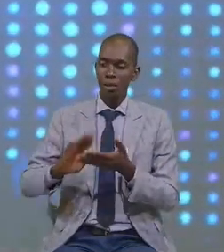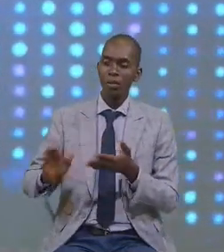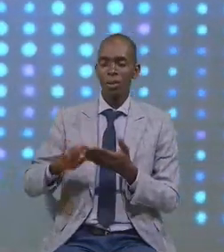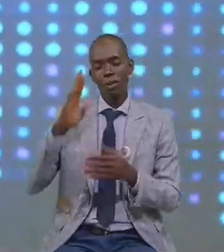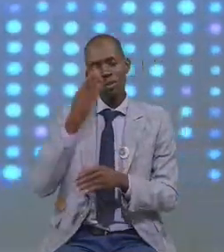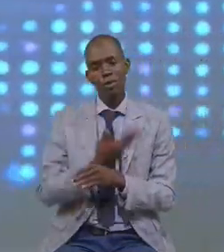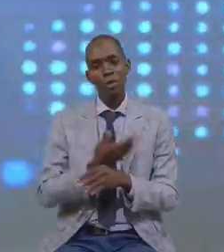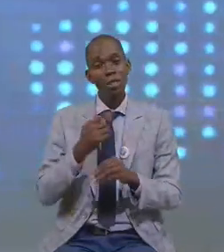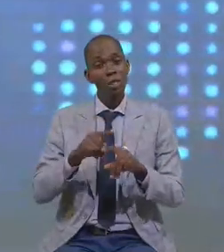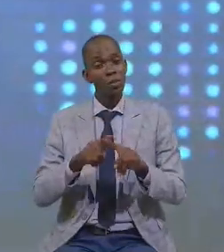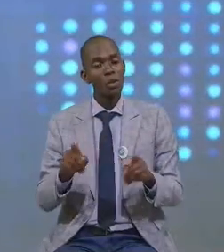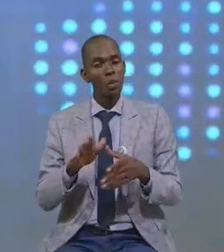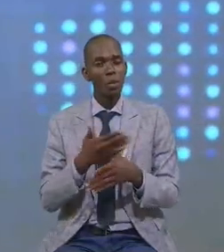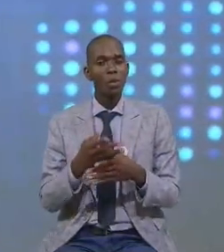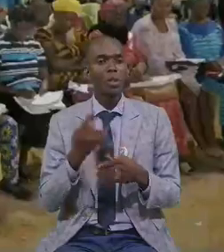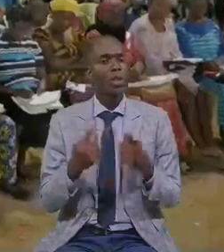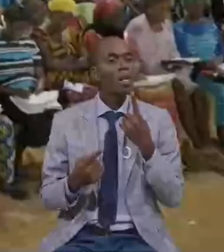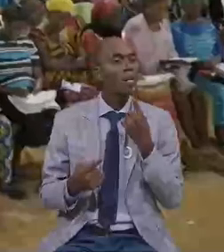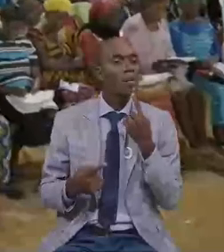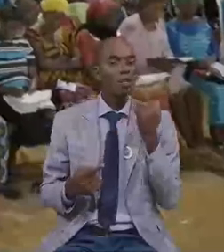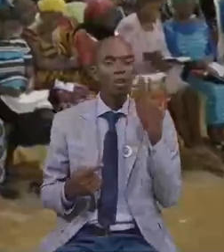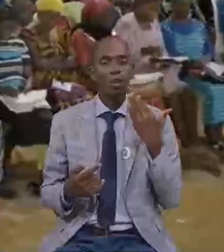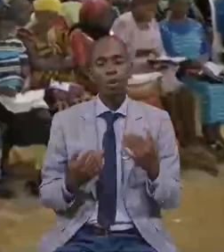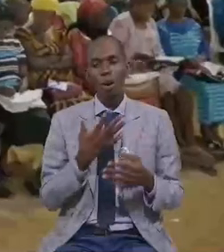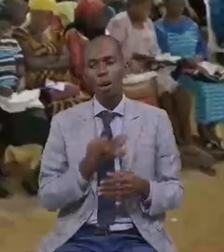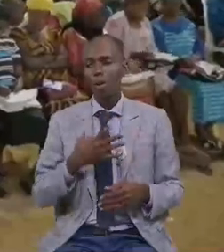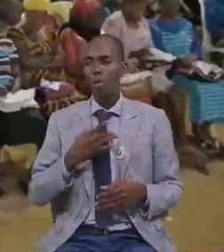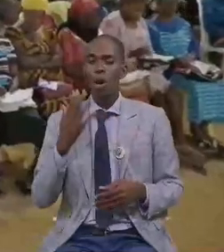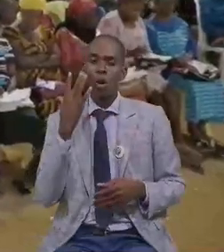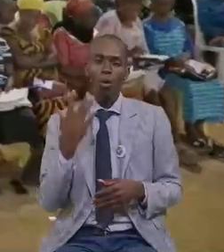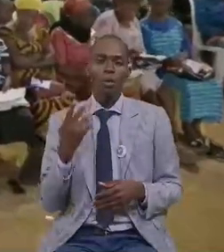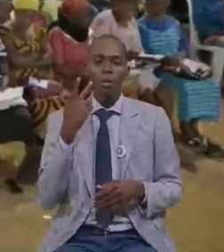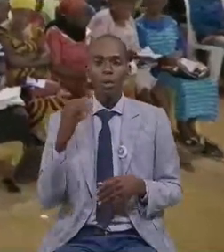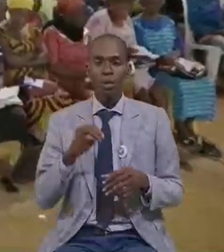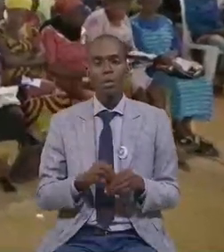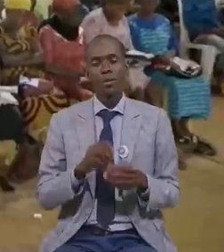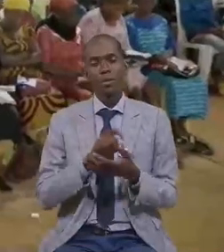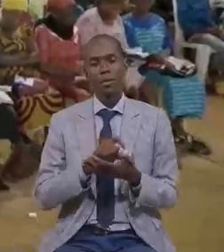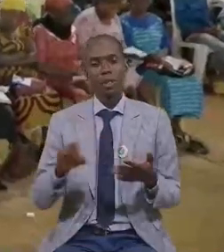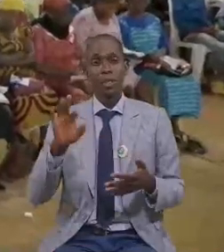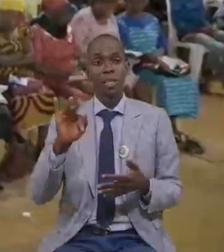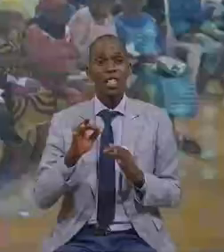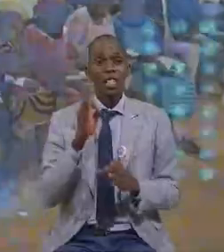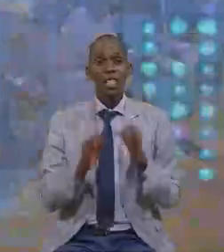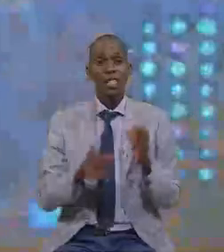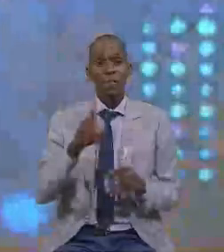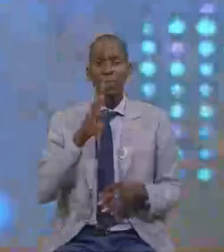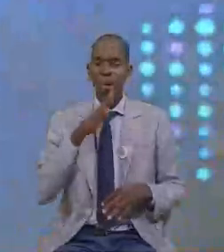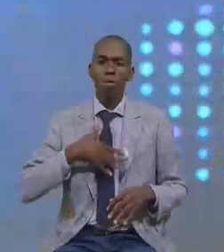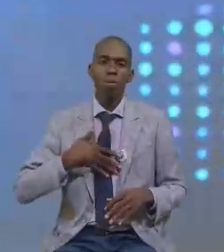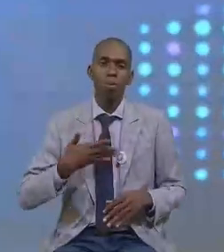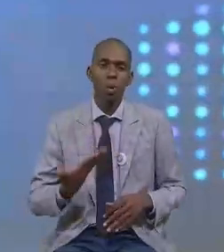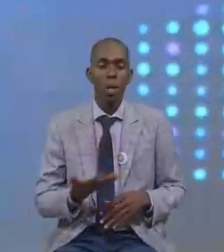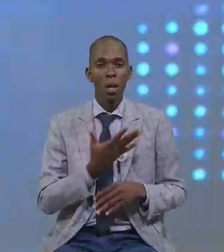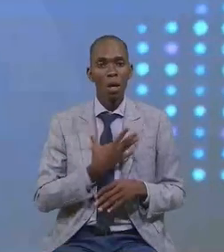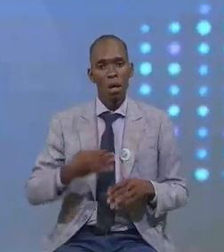entre le rouge et le blanc. Voilà le verset 19. Si vous avez de la bonne volonté et si vous